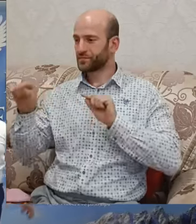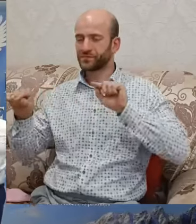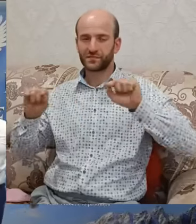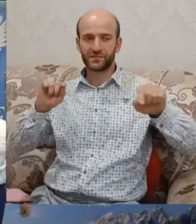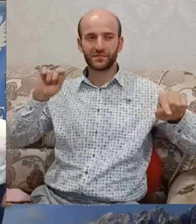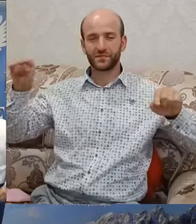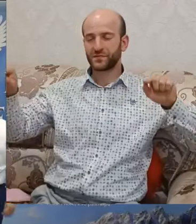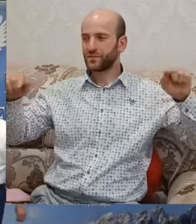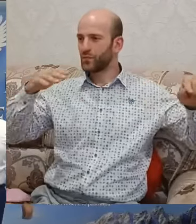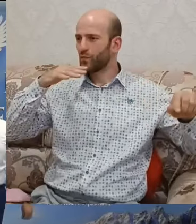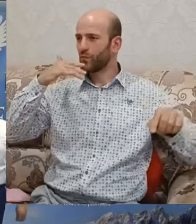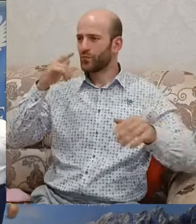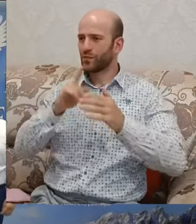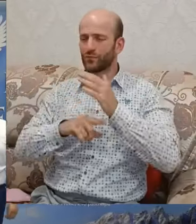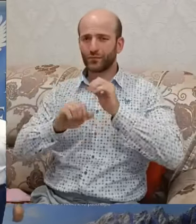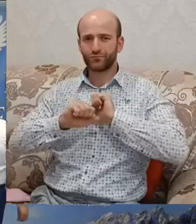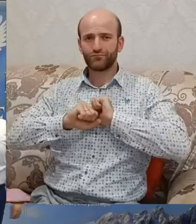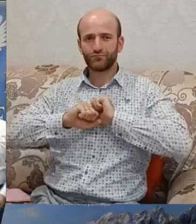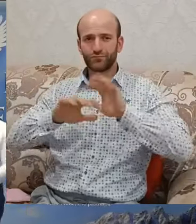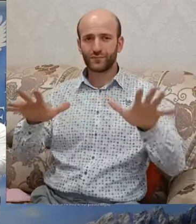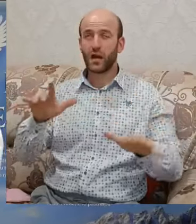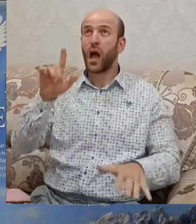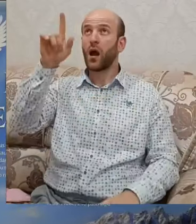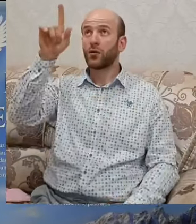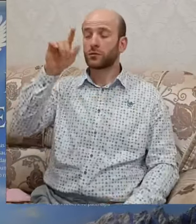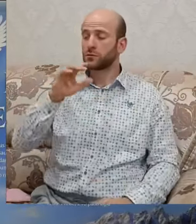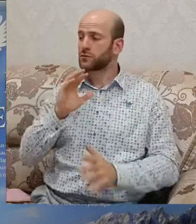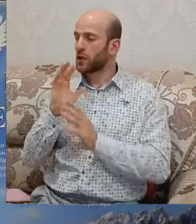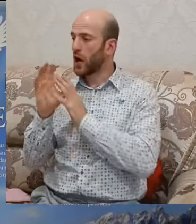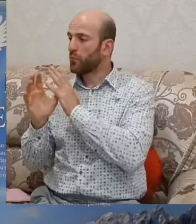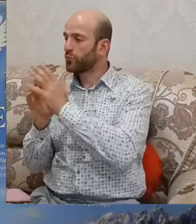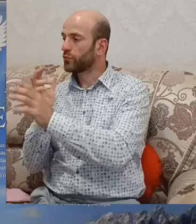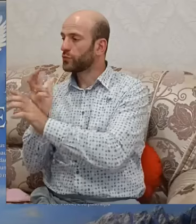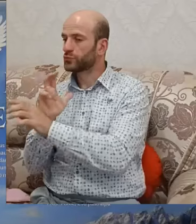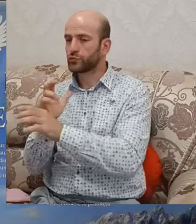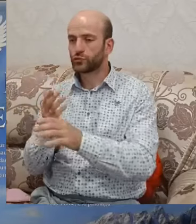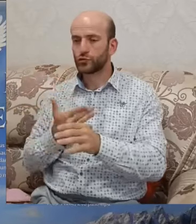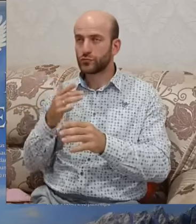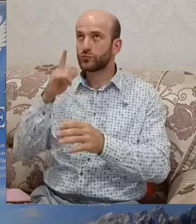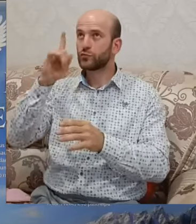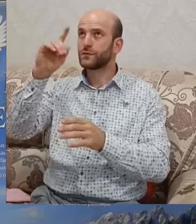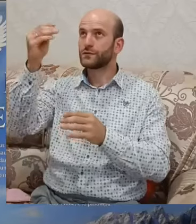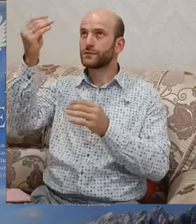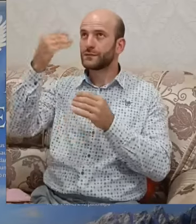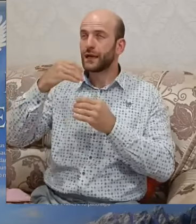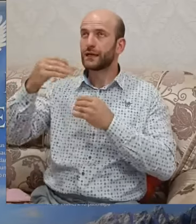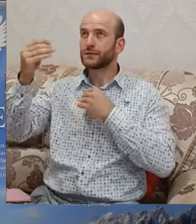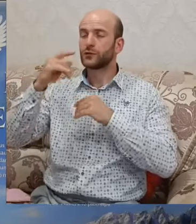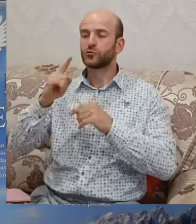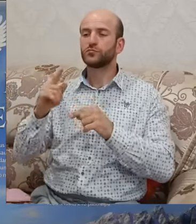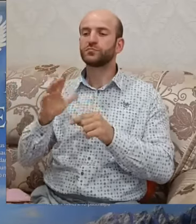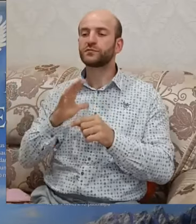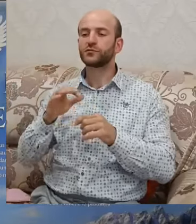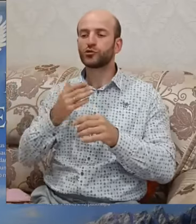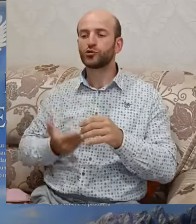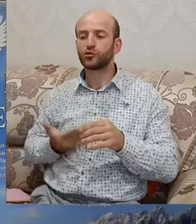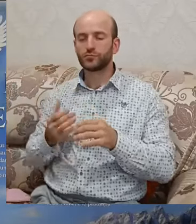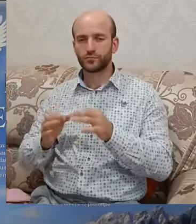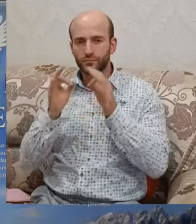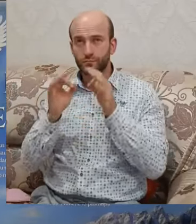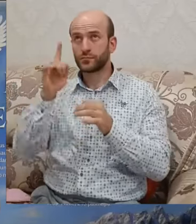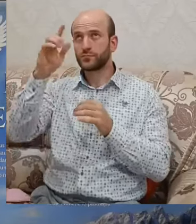gyvybę, жизни, kuri reikalinga mums. Нужна нам. Gyvenimui, dievotumui,